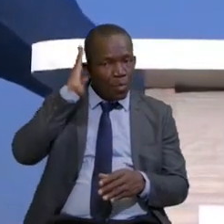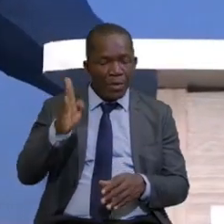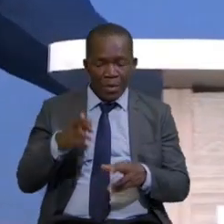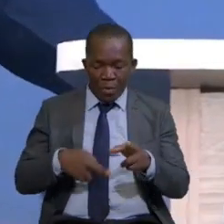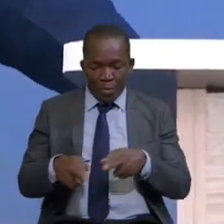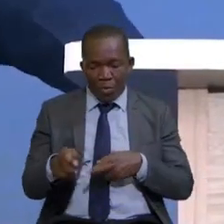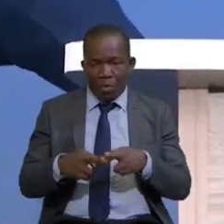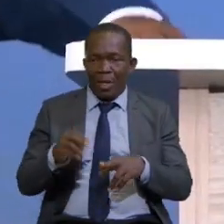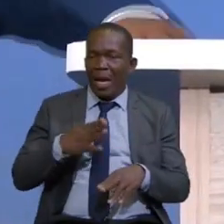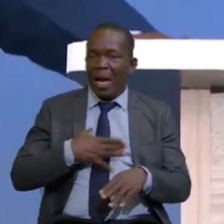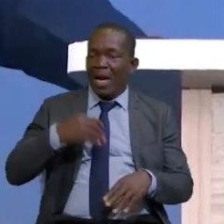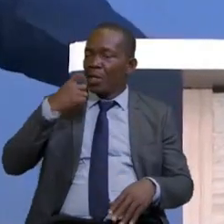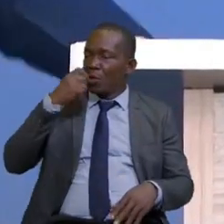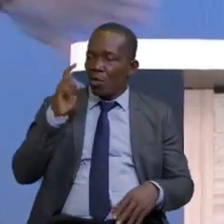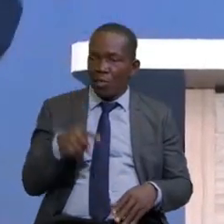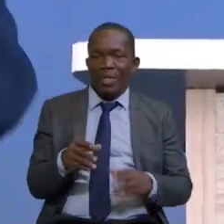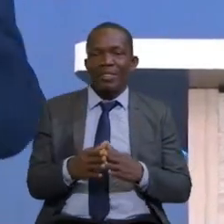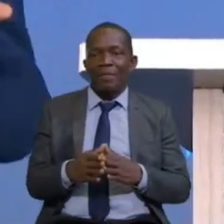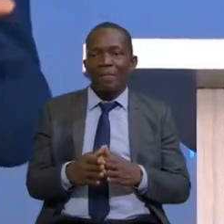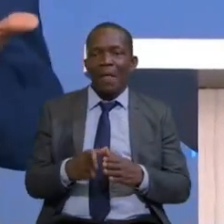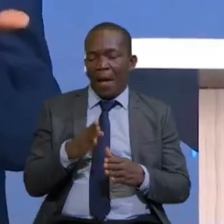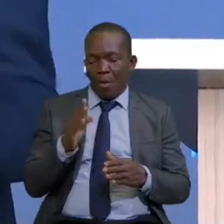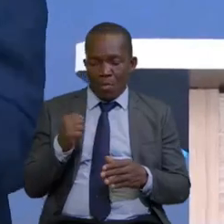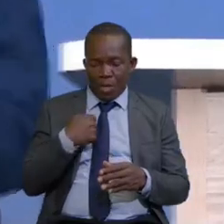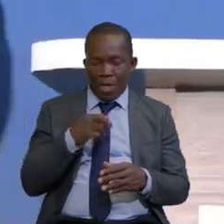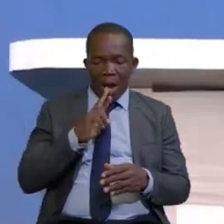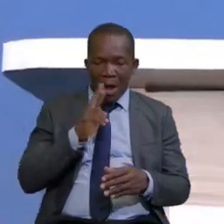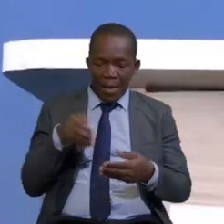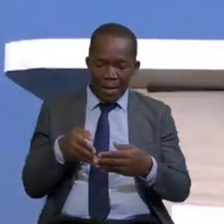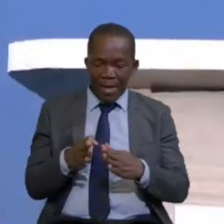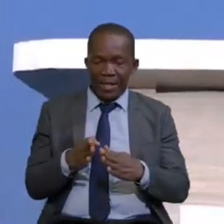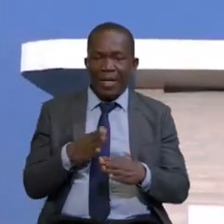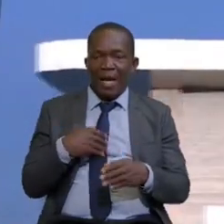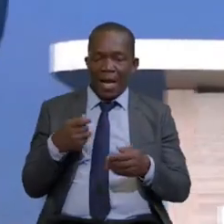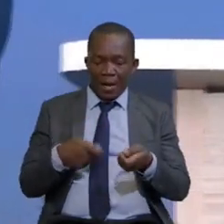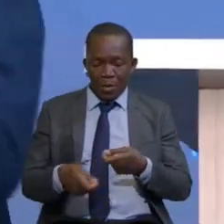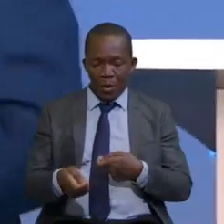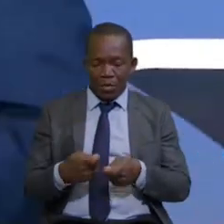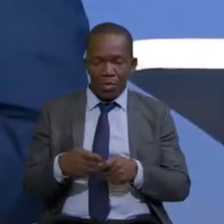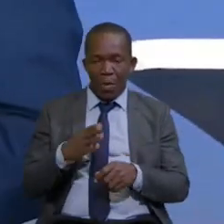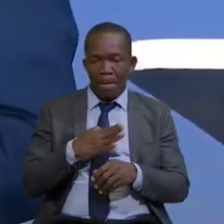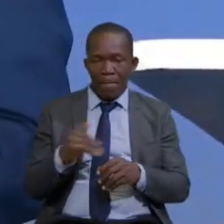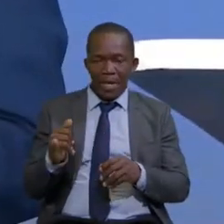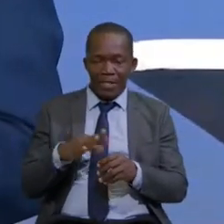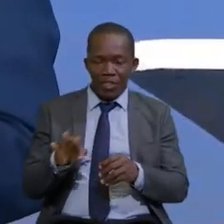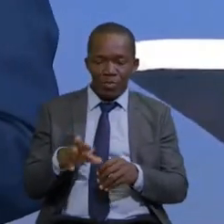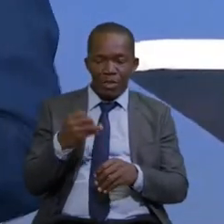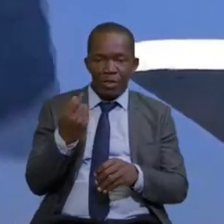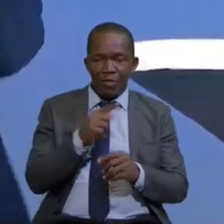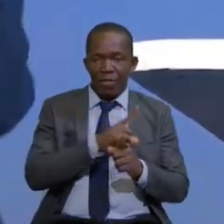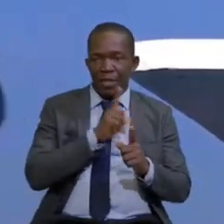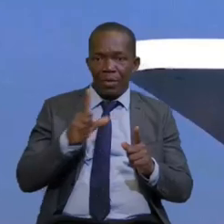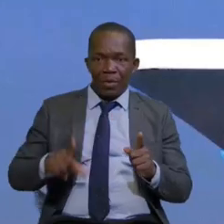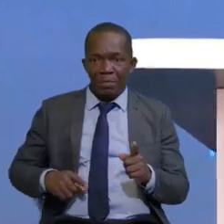par l'Esprit de Dieu. Vous voyez, il y a des gens qui sont conduits et contrôlés par les